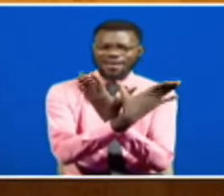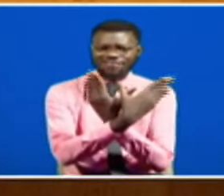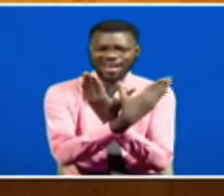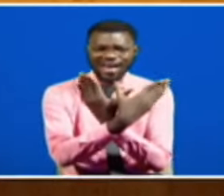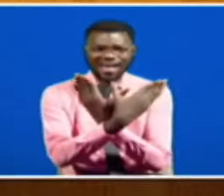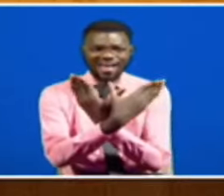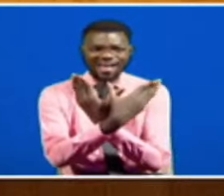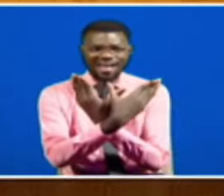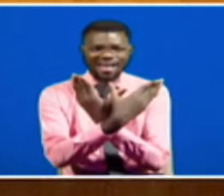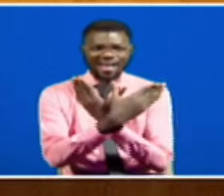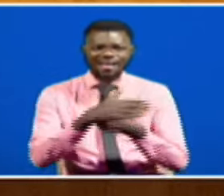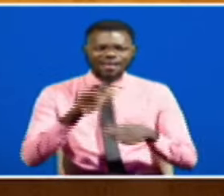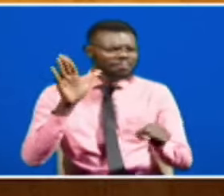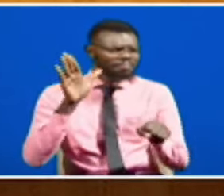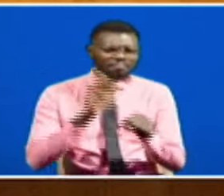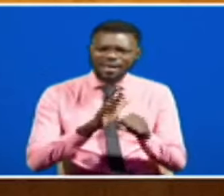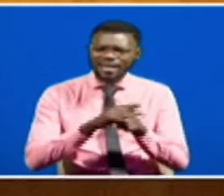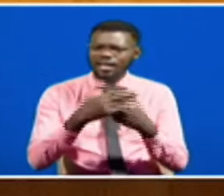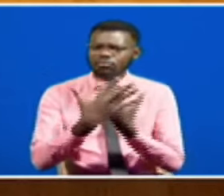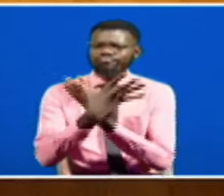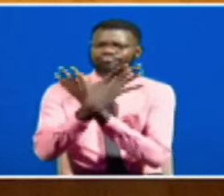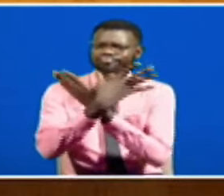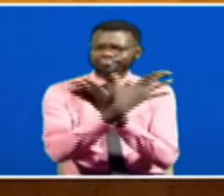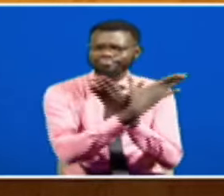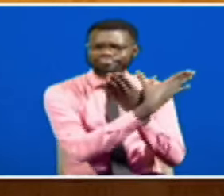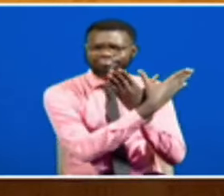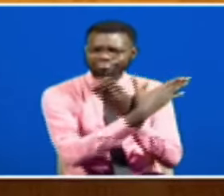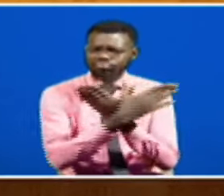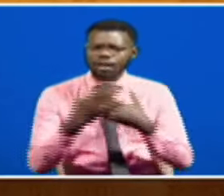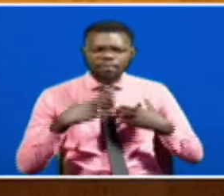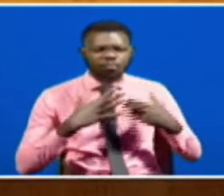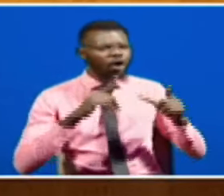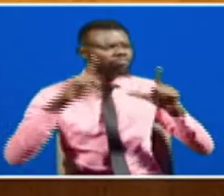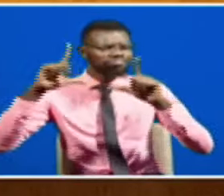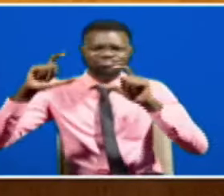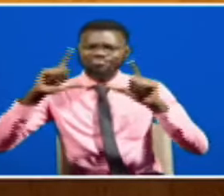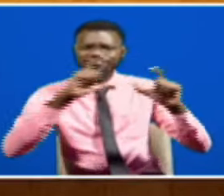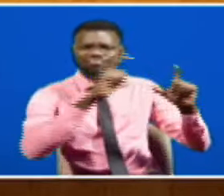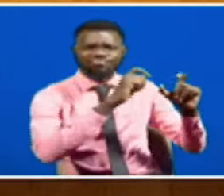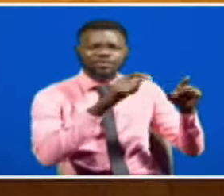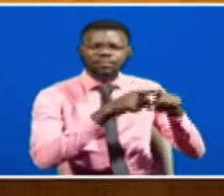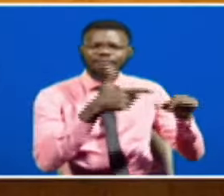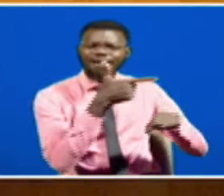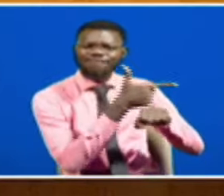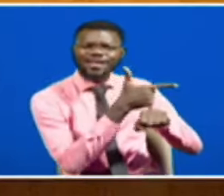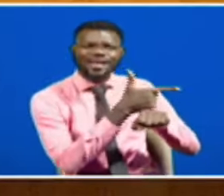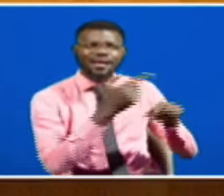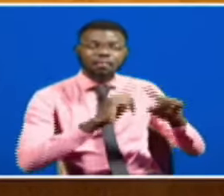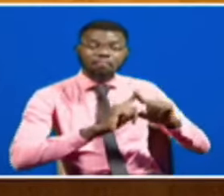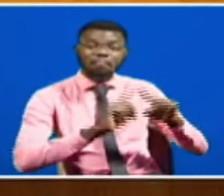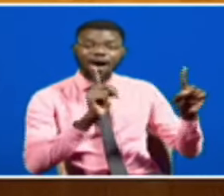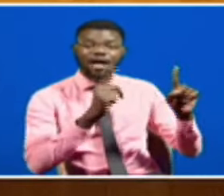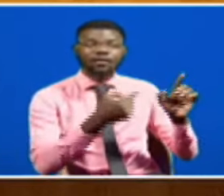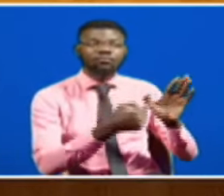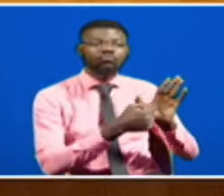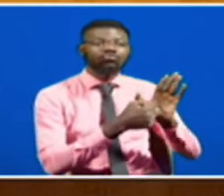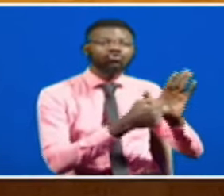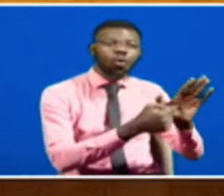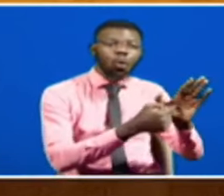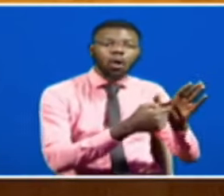na wengi wamesimama na kuvipiga picha na kurekodi hata video. Baadhi ya watu wanadai kwamba ni ishara ya majanga, huko